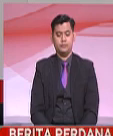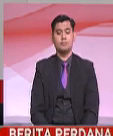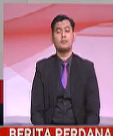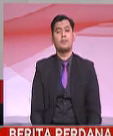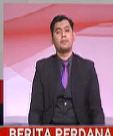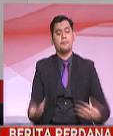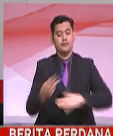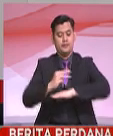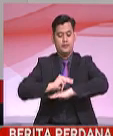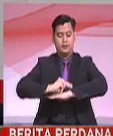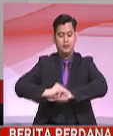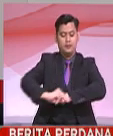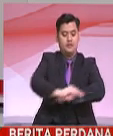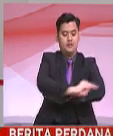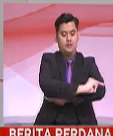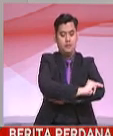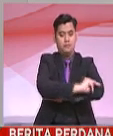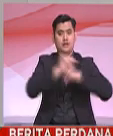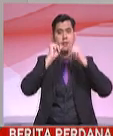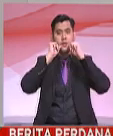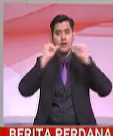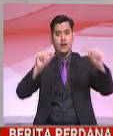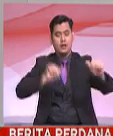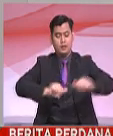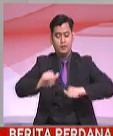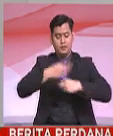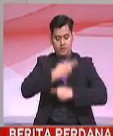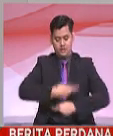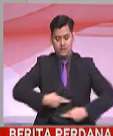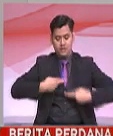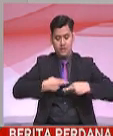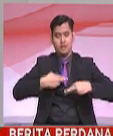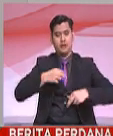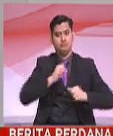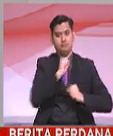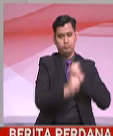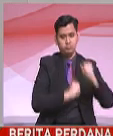Mengenai taman awam, semua aktiviti riadah dan berbasikal tidak